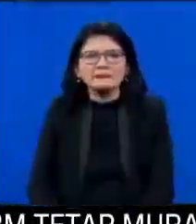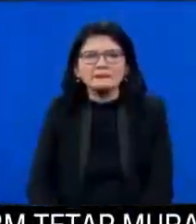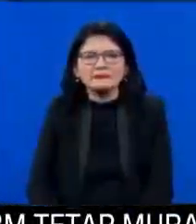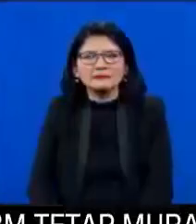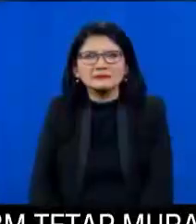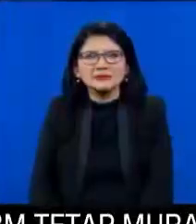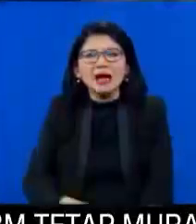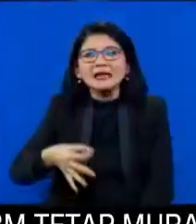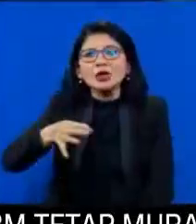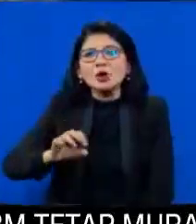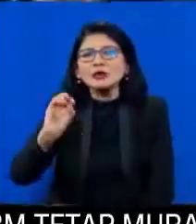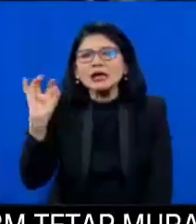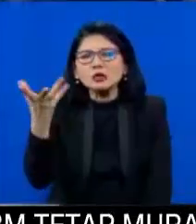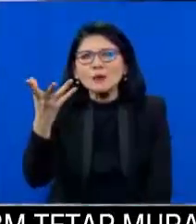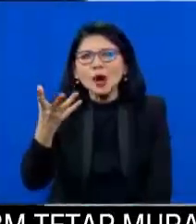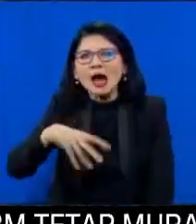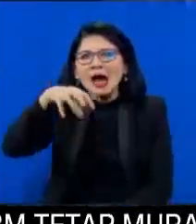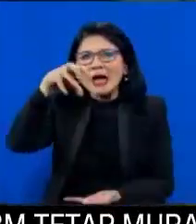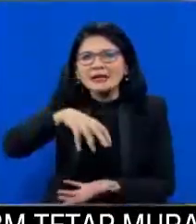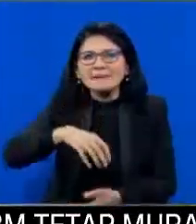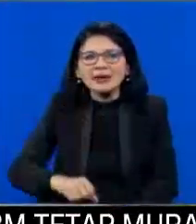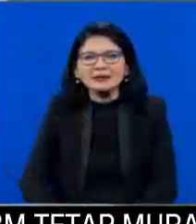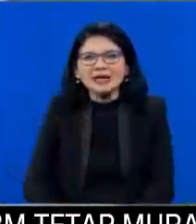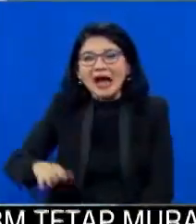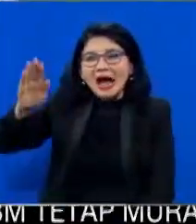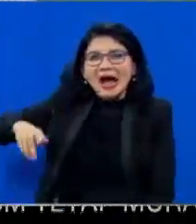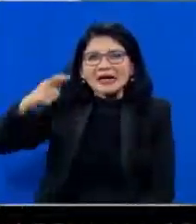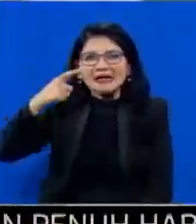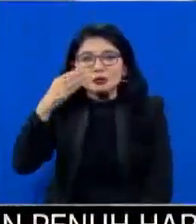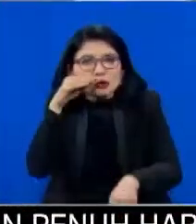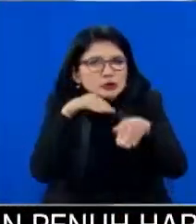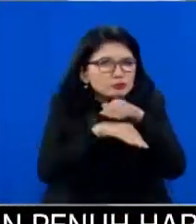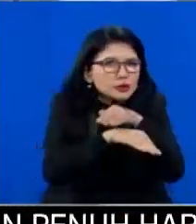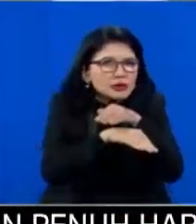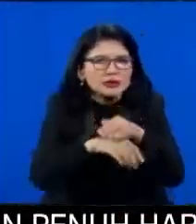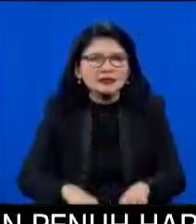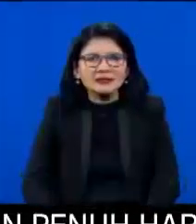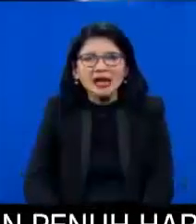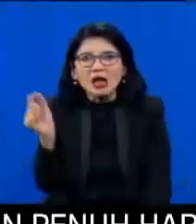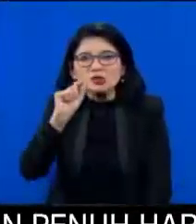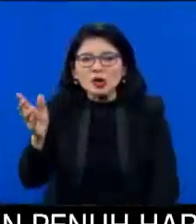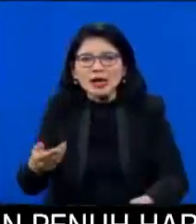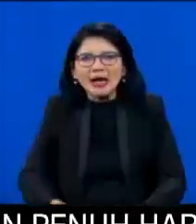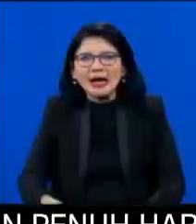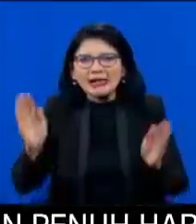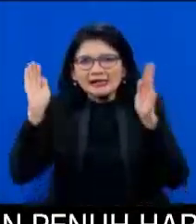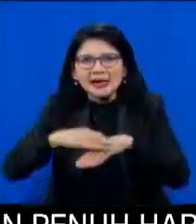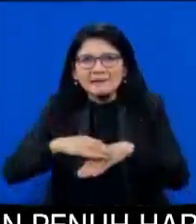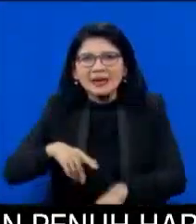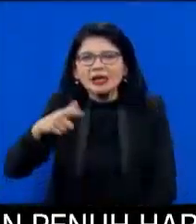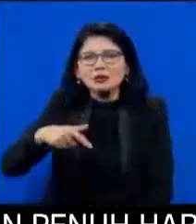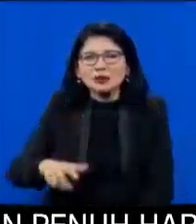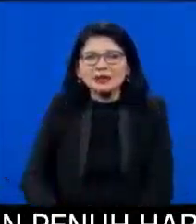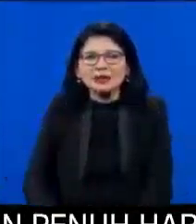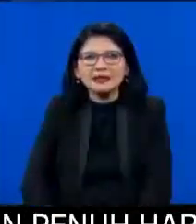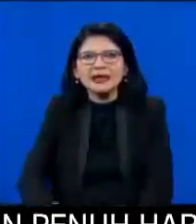Kecamatan Ploso, Jombang, tempat MSAT alias Mas Beci bersembunyi. Pesantren Sidikiyah merupakan pondok di bawah asuhan